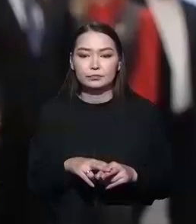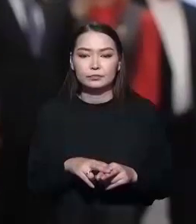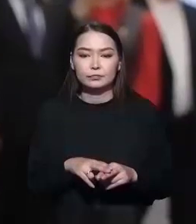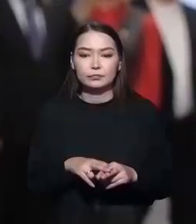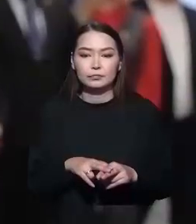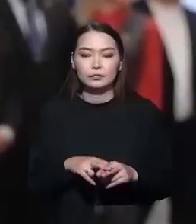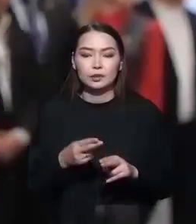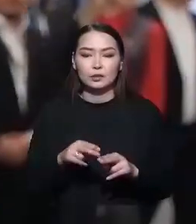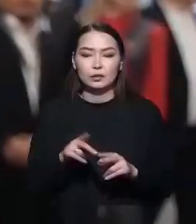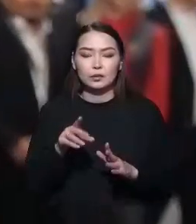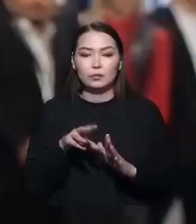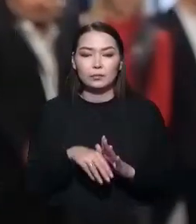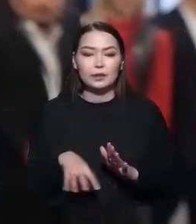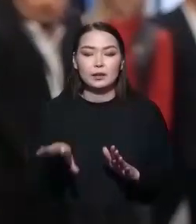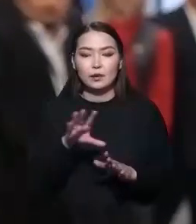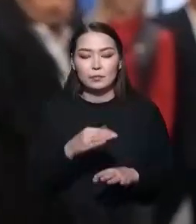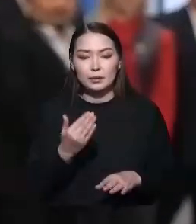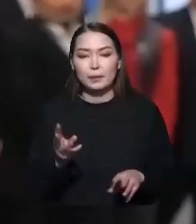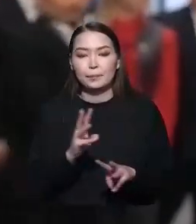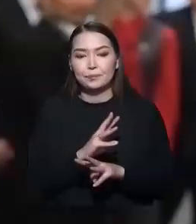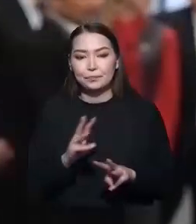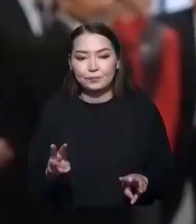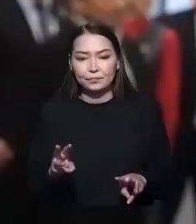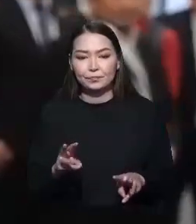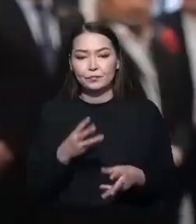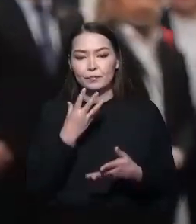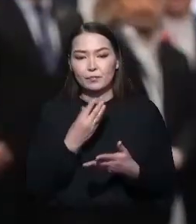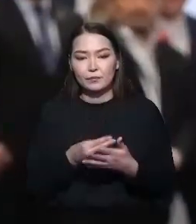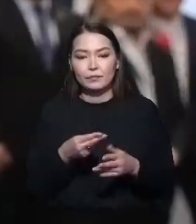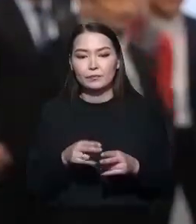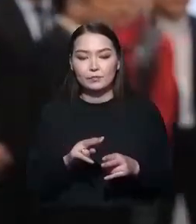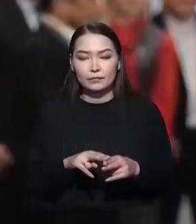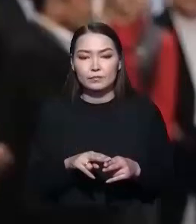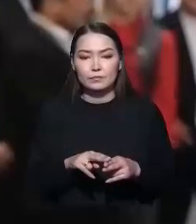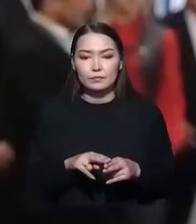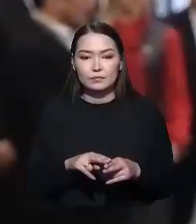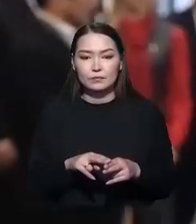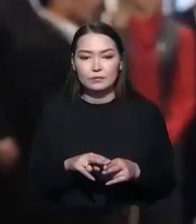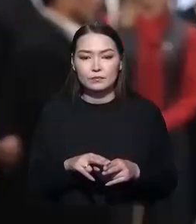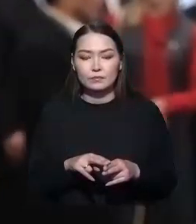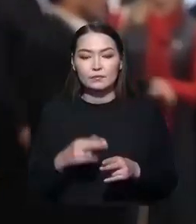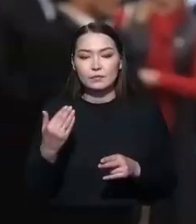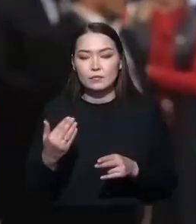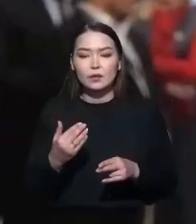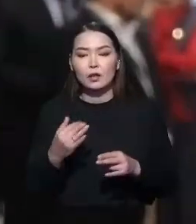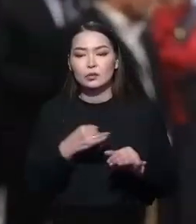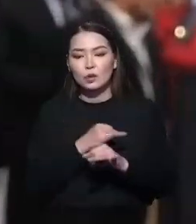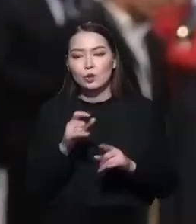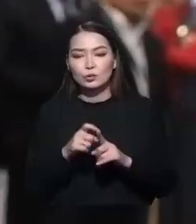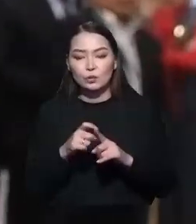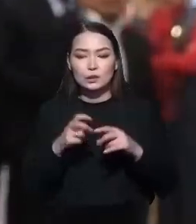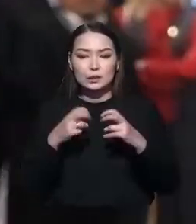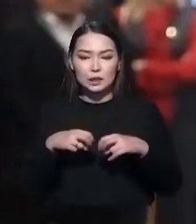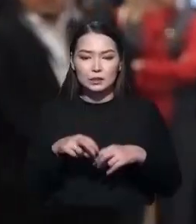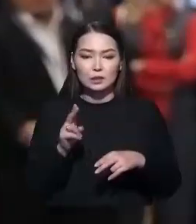Сонымен қатар барлық министрліктер өзінің осы ұсыныстарды кеңінен зерделеп, талқылап,